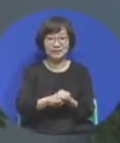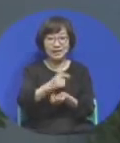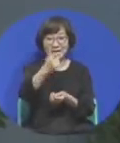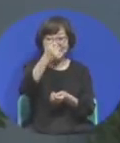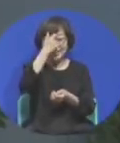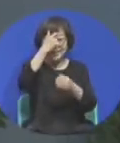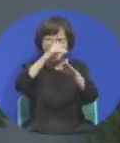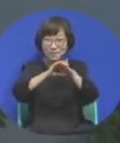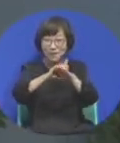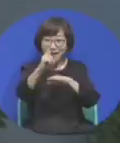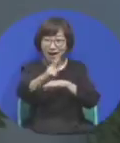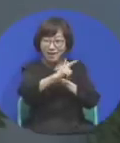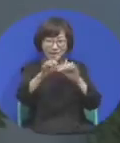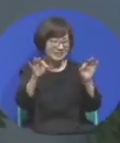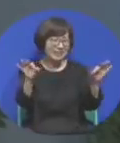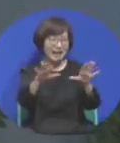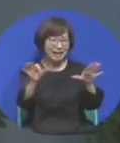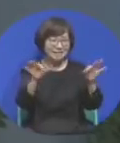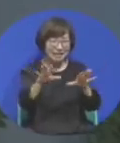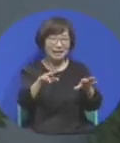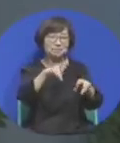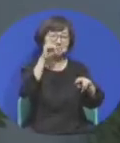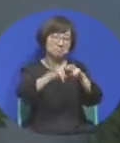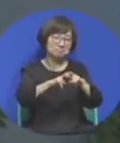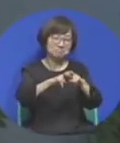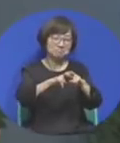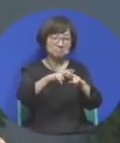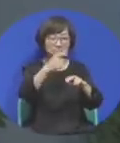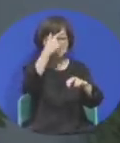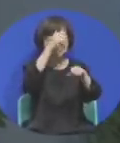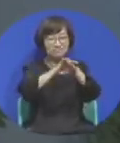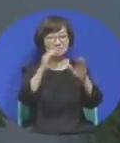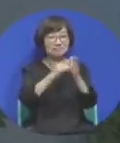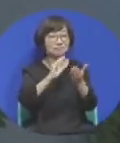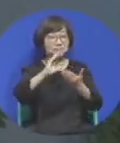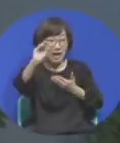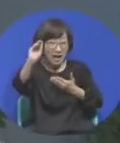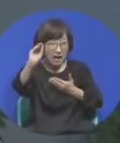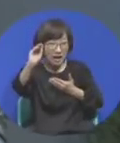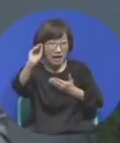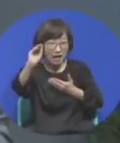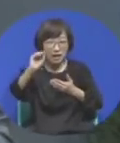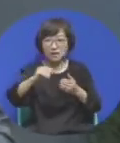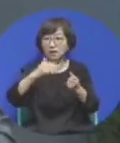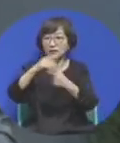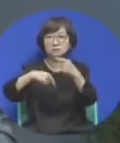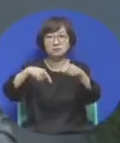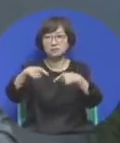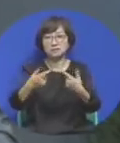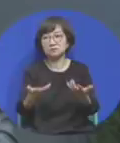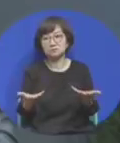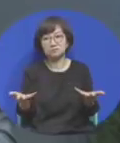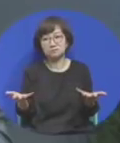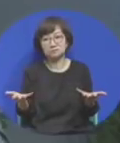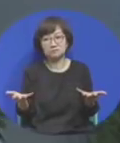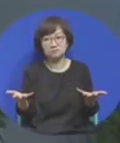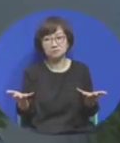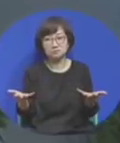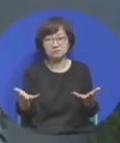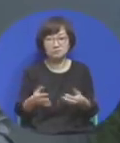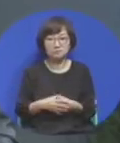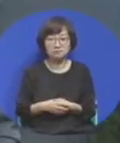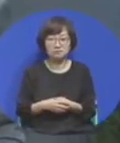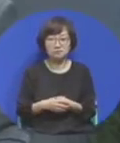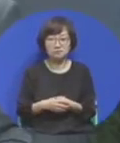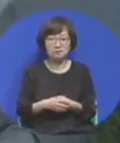하고 가는 사람 역사 안 일어납니다. You just come and say your hellos. You come and give your short worship. With that, the works cannot arise. 아니